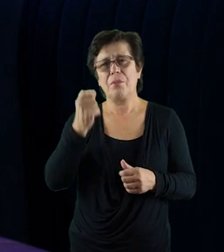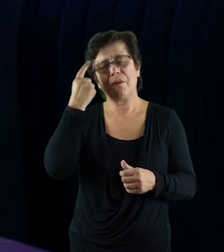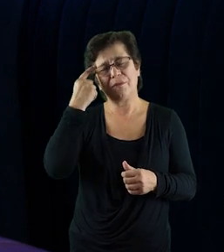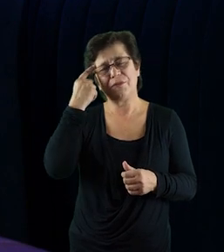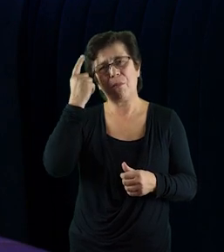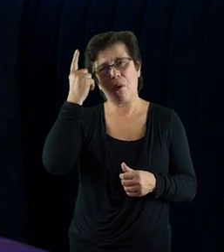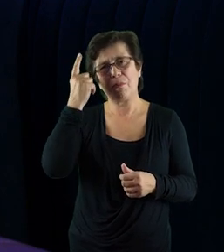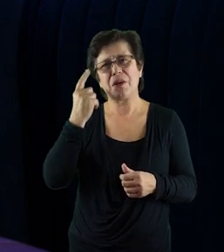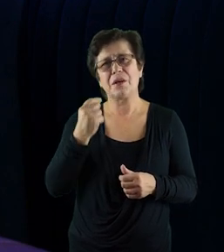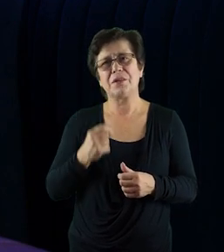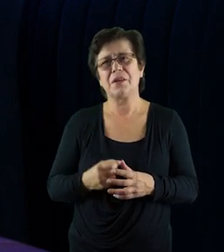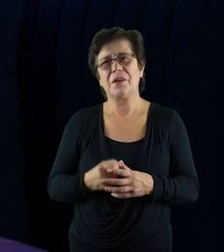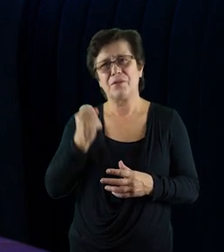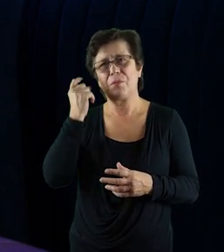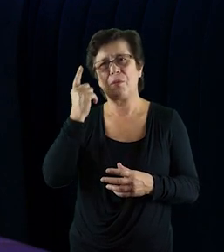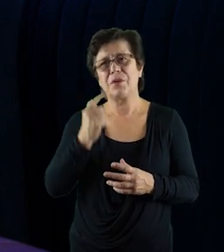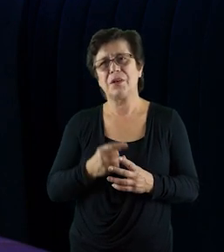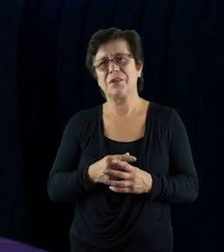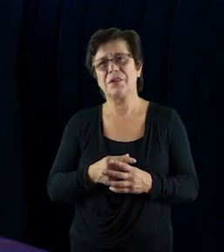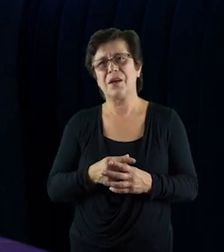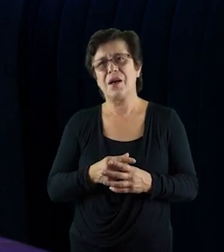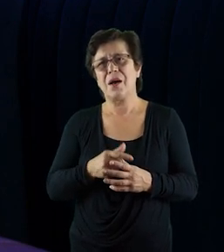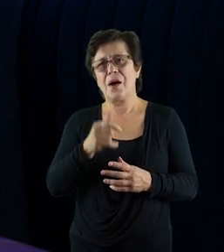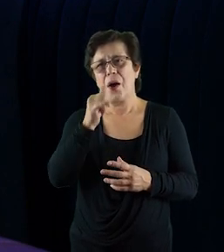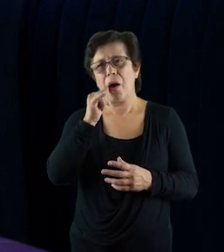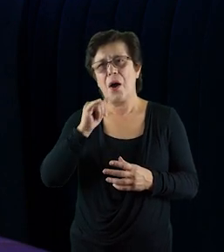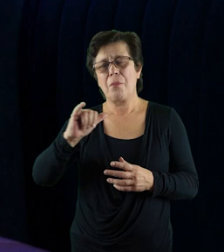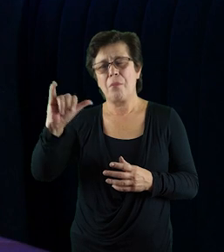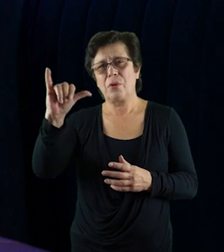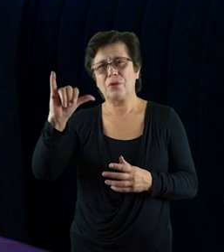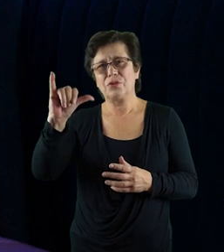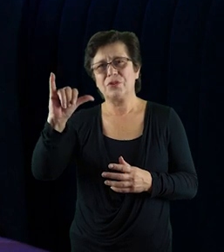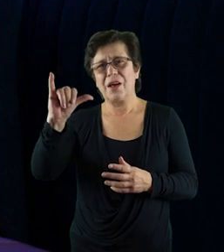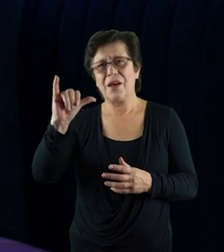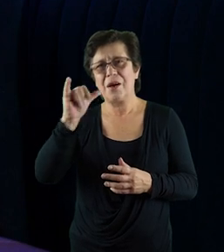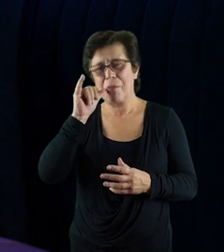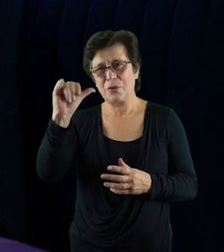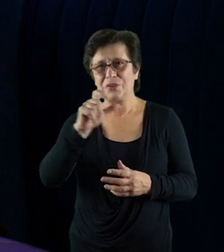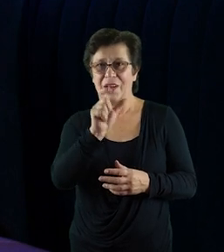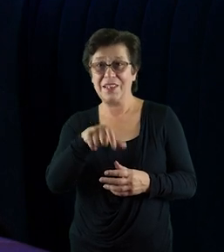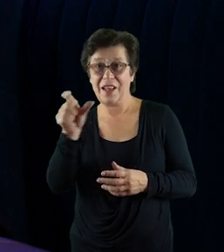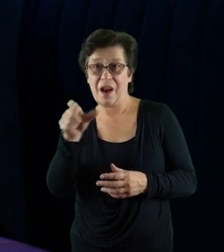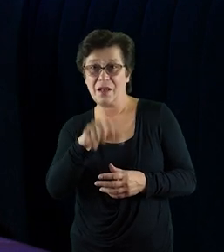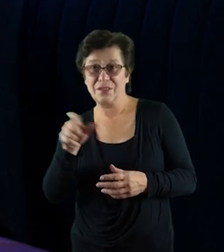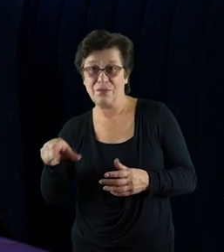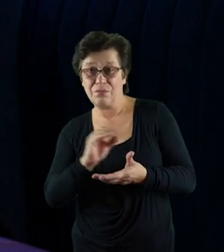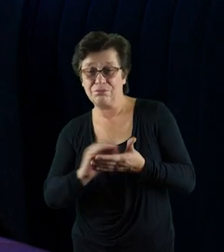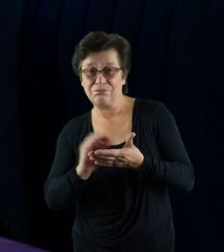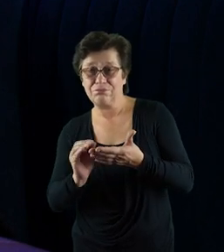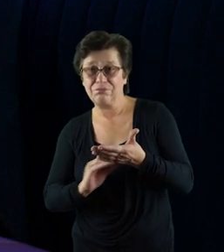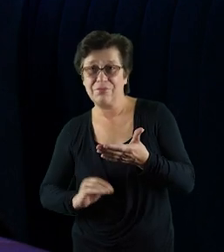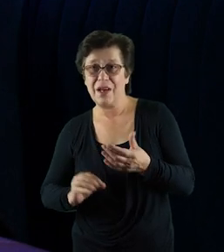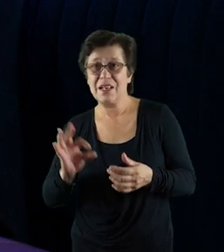tę słynną pocztę literacką w Skamandrze. bo Przyboś nam pasuje do Skamandrytów